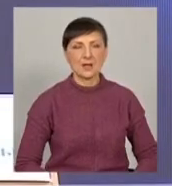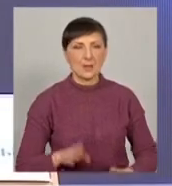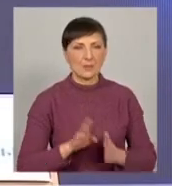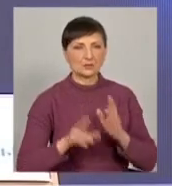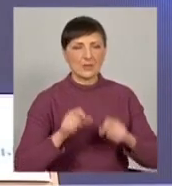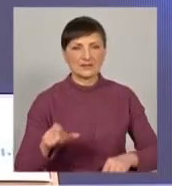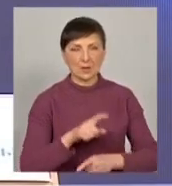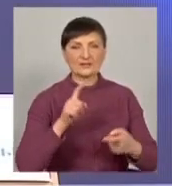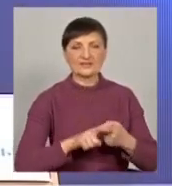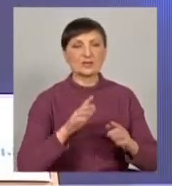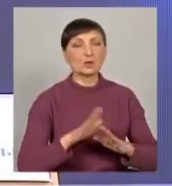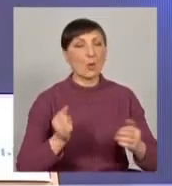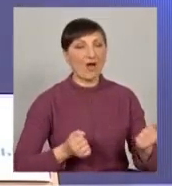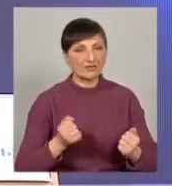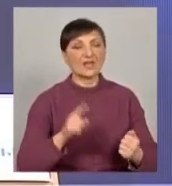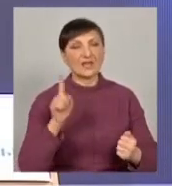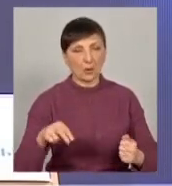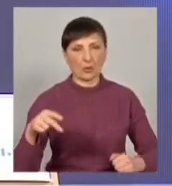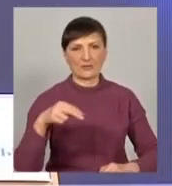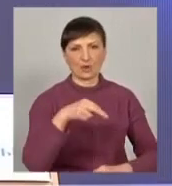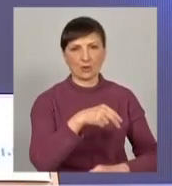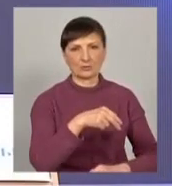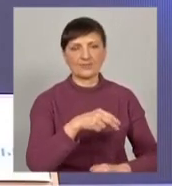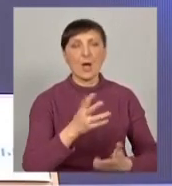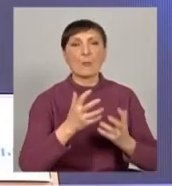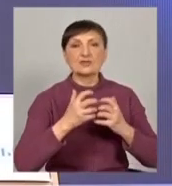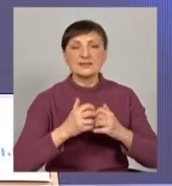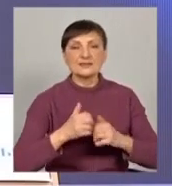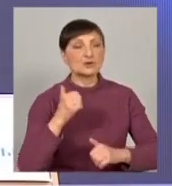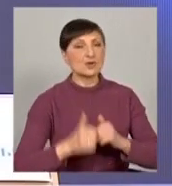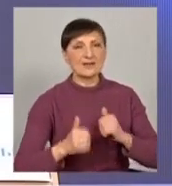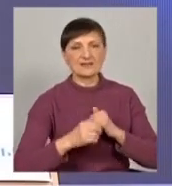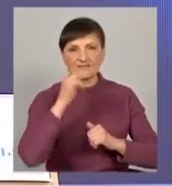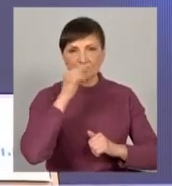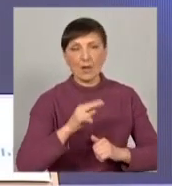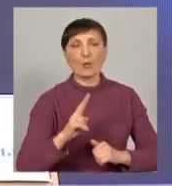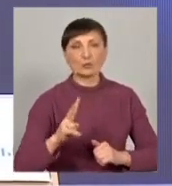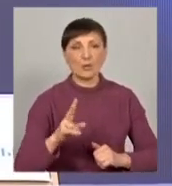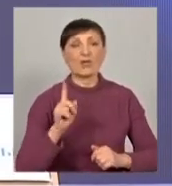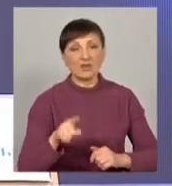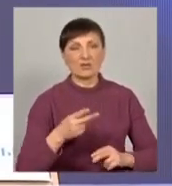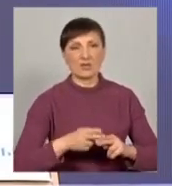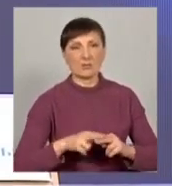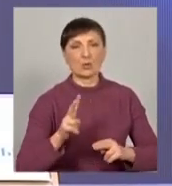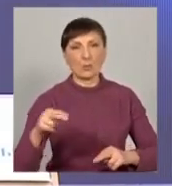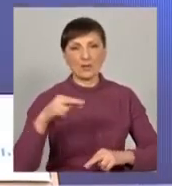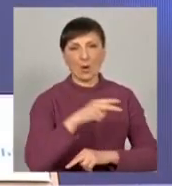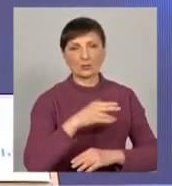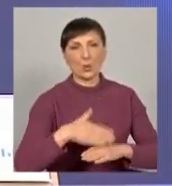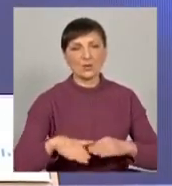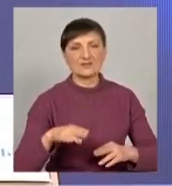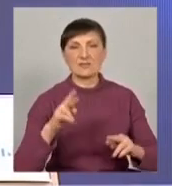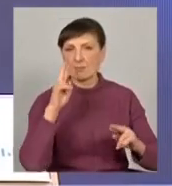Безопасность на дороге зависит не только от водителей, но и от пешеходов. По статистике, довольно часто виновными в ДТП являются именно те, кто переходили улицу